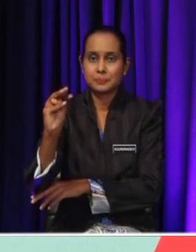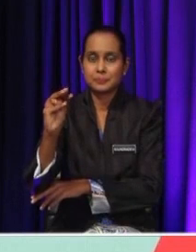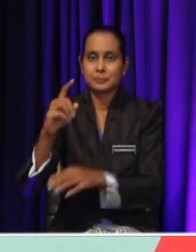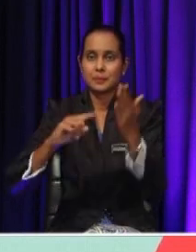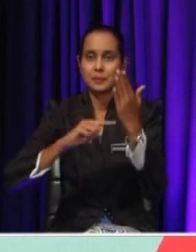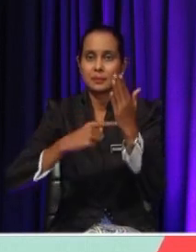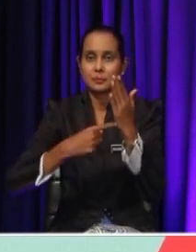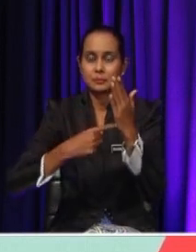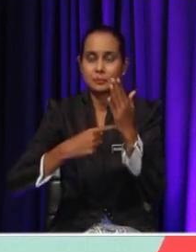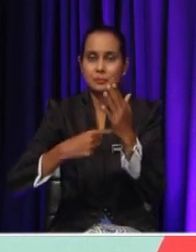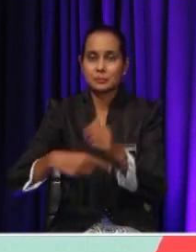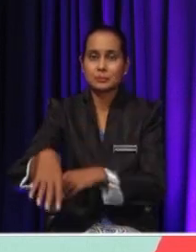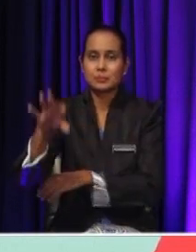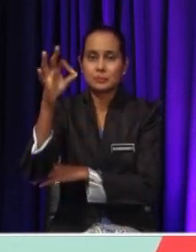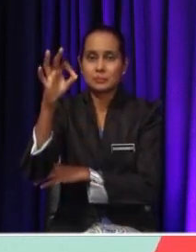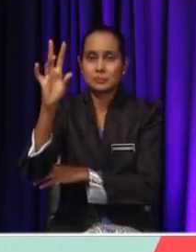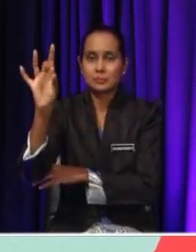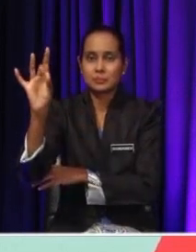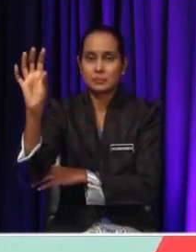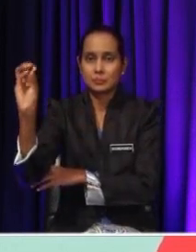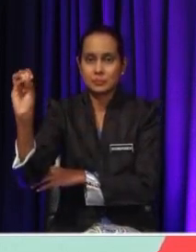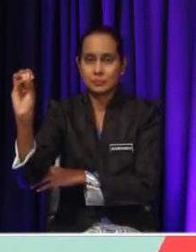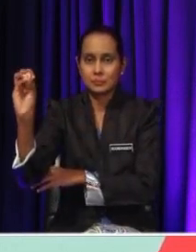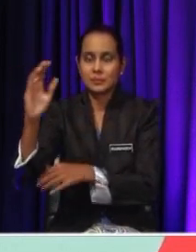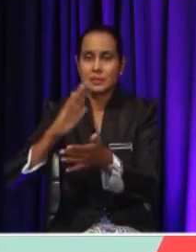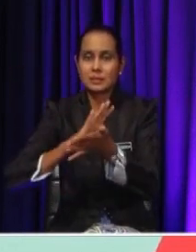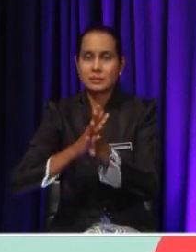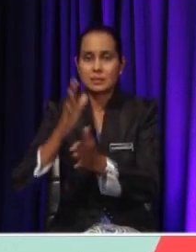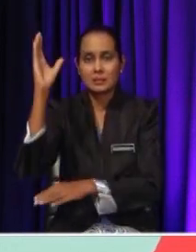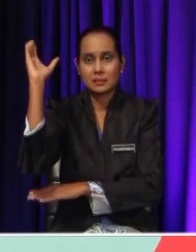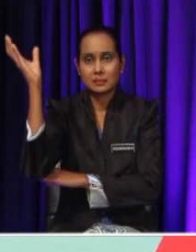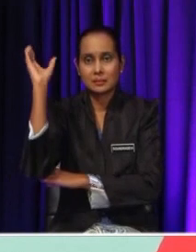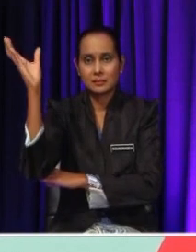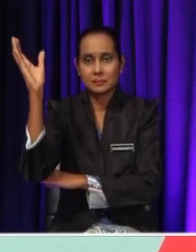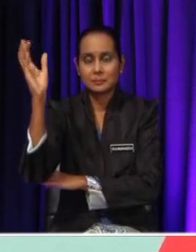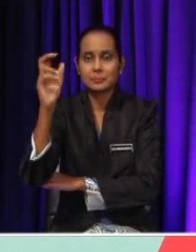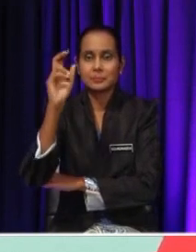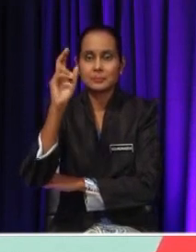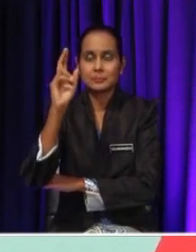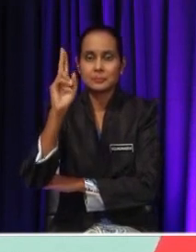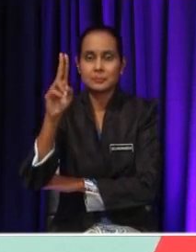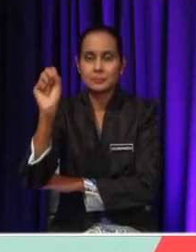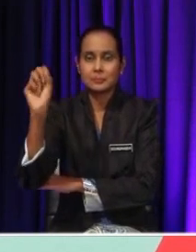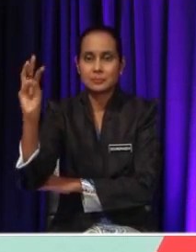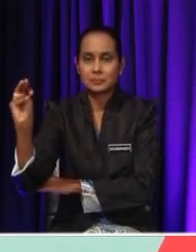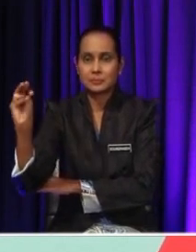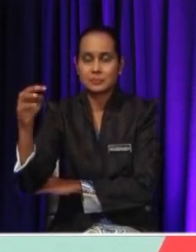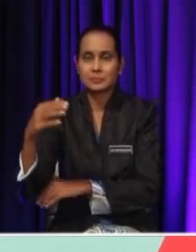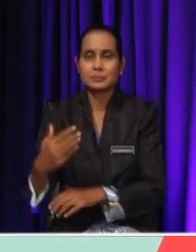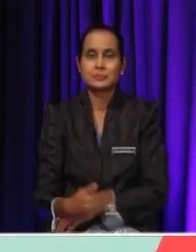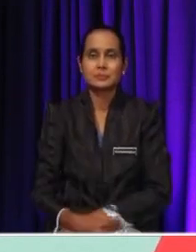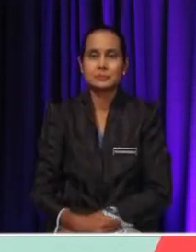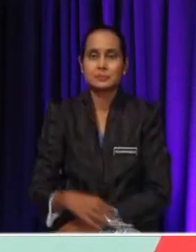1980 dilantik sebagai Profesor sastra University Indonesia pada tahun 1982